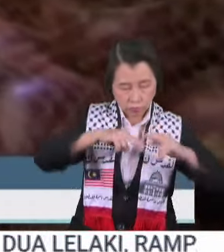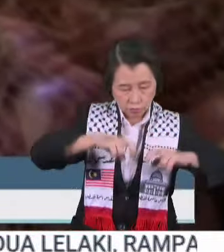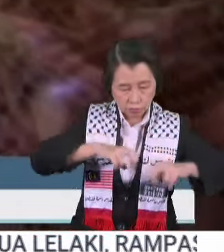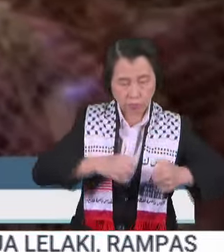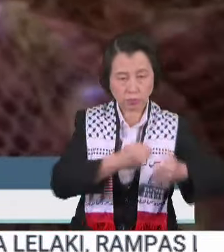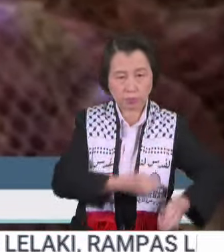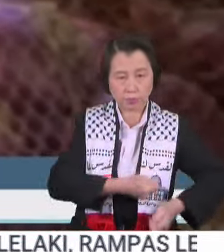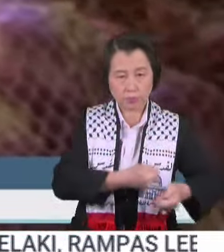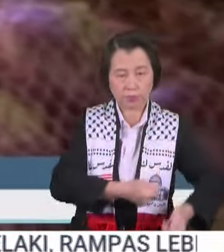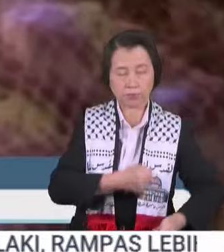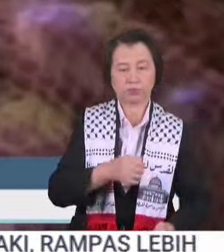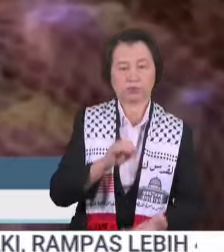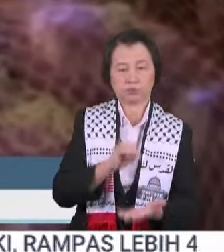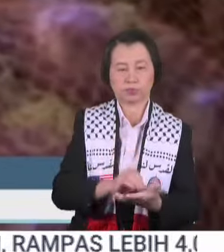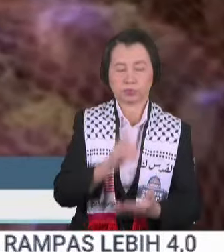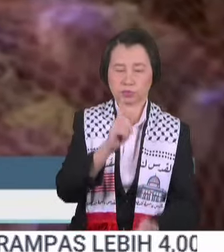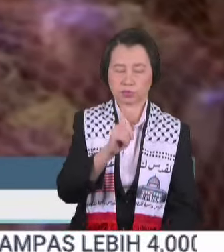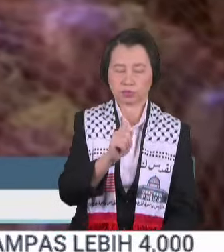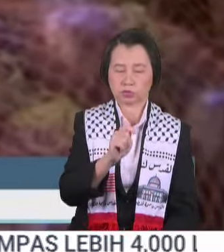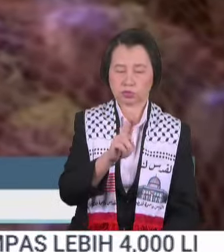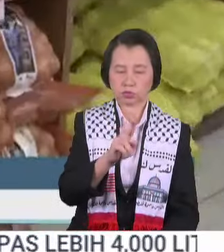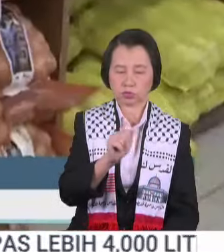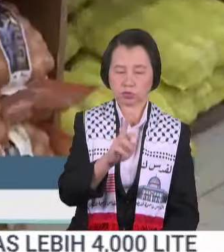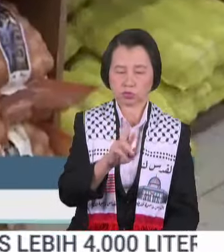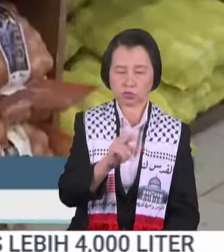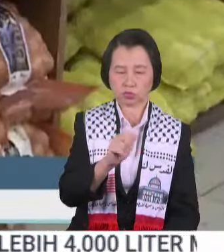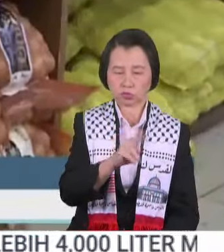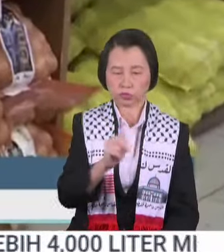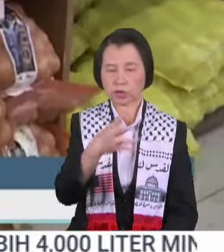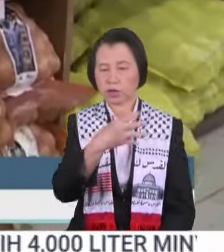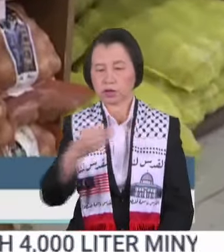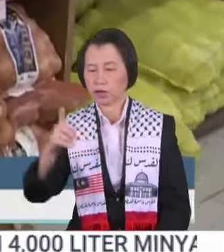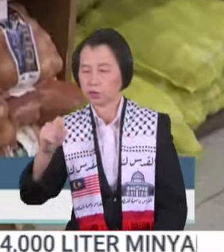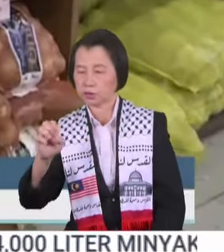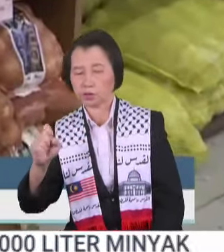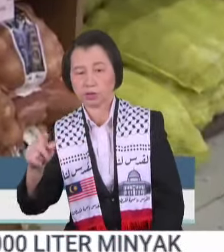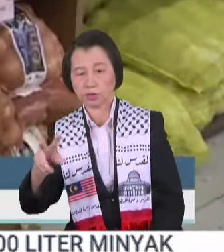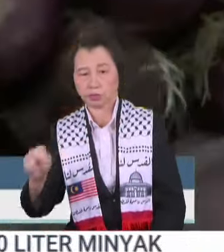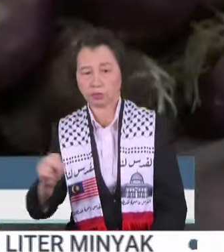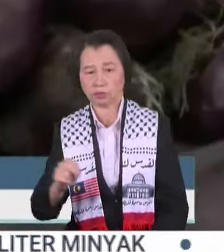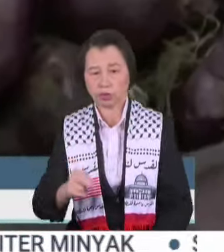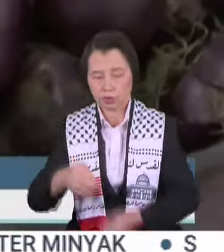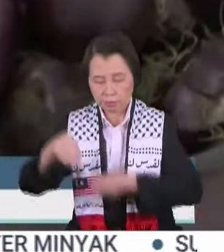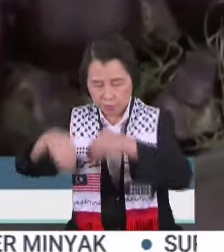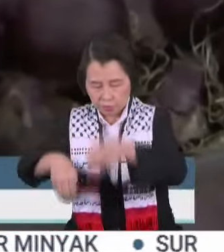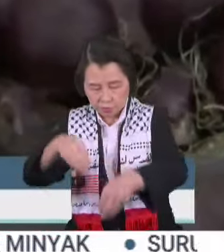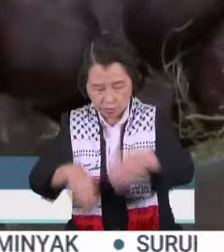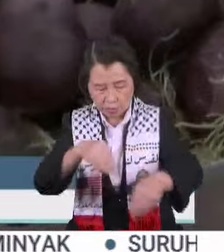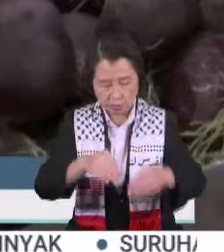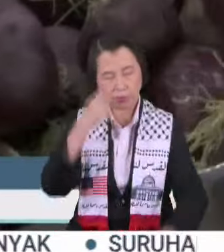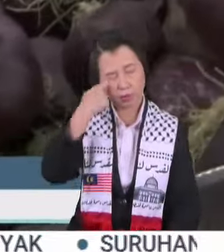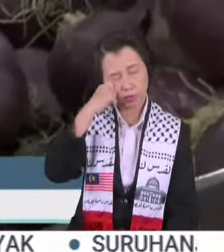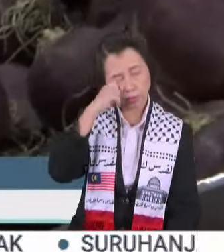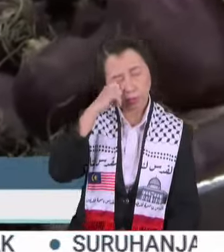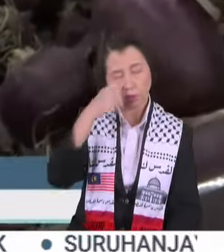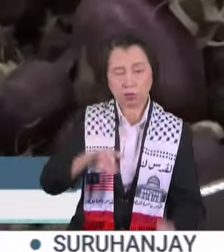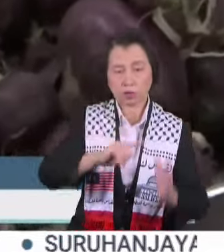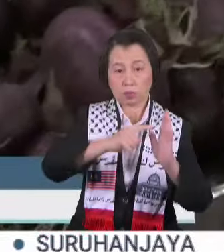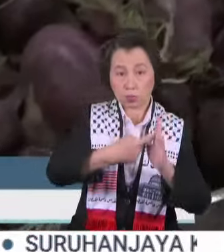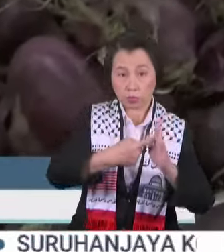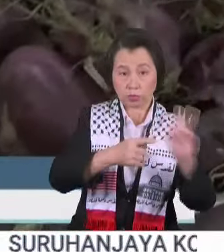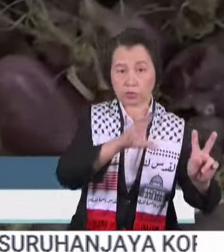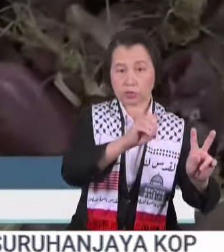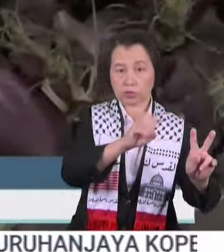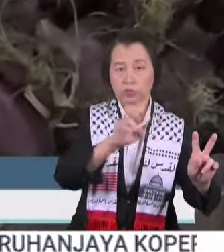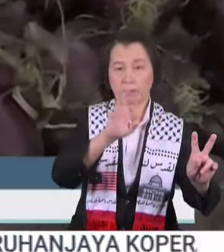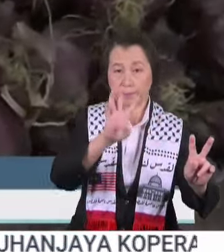Pertanian ARC Tuaran dan Tenom. Katanya penyelidikan terhadap tanaman bawang merah oleh kementeriannya telah bermula pada tahun